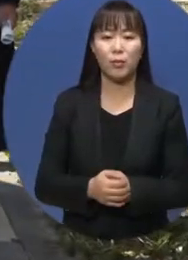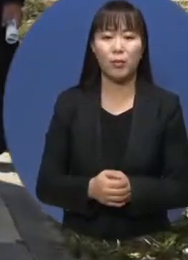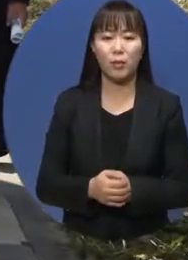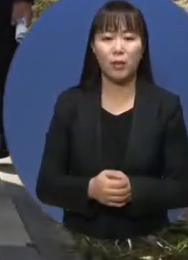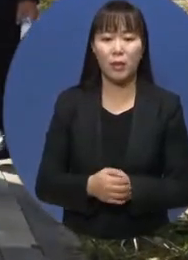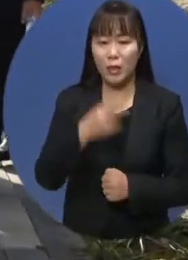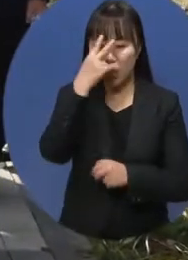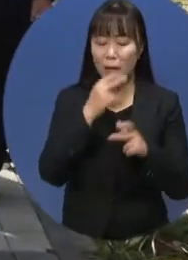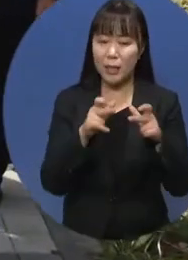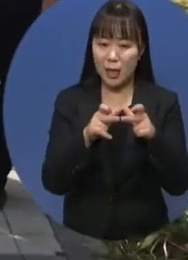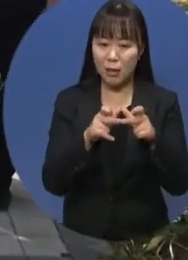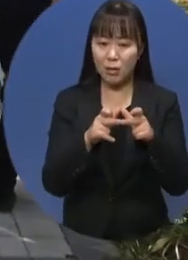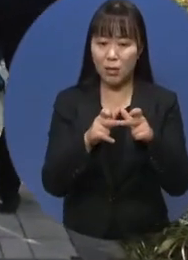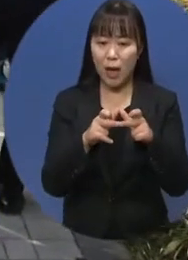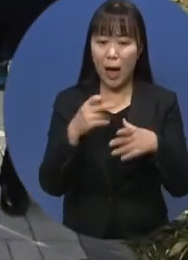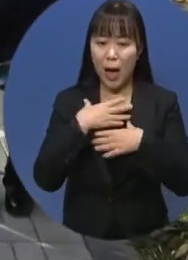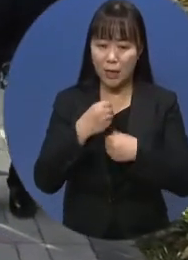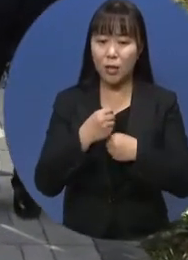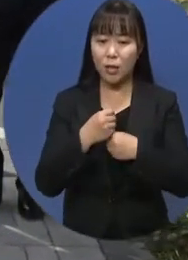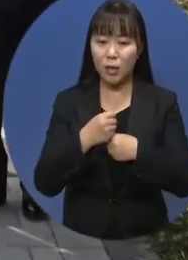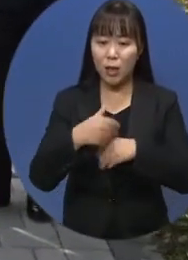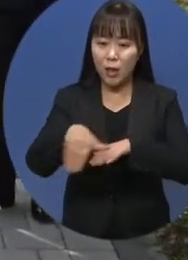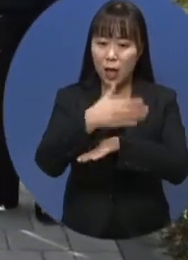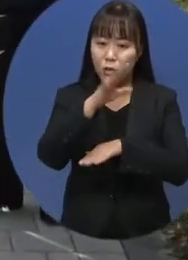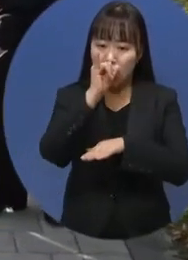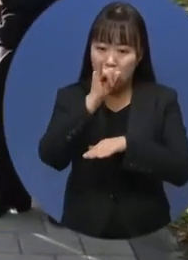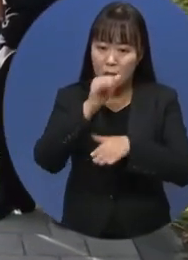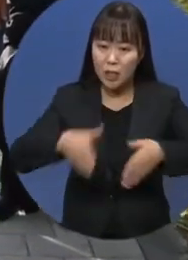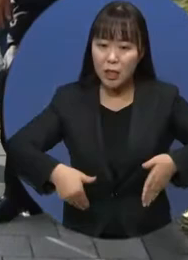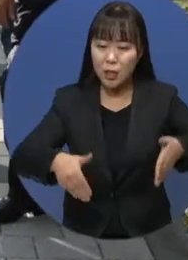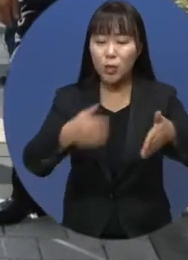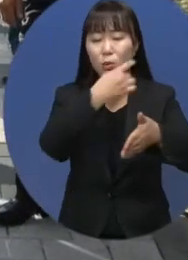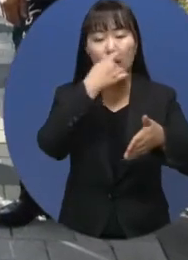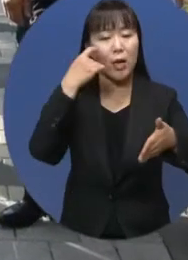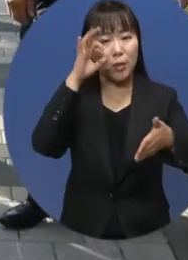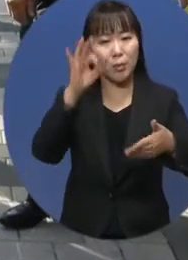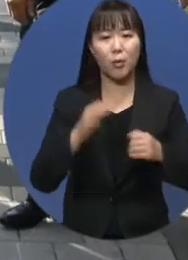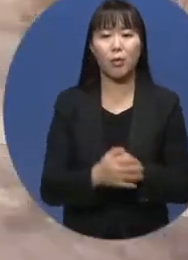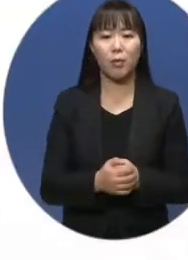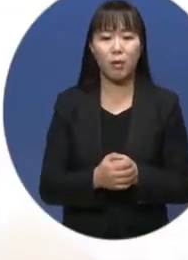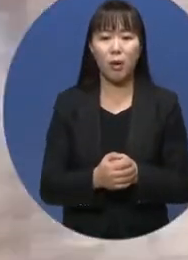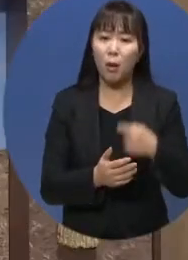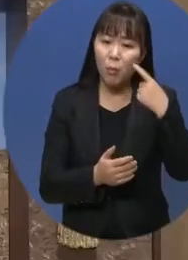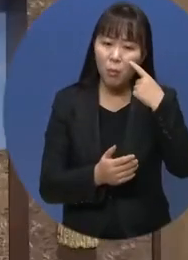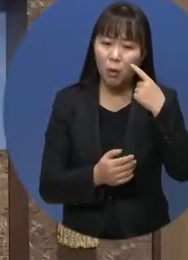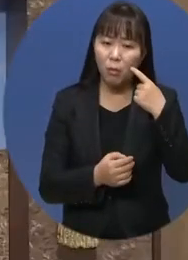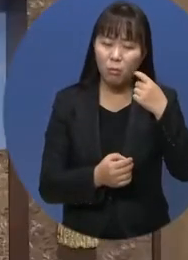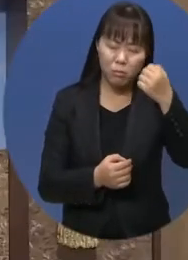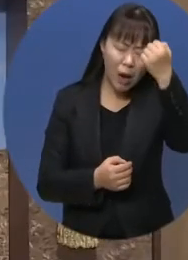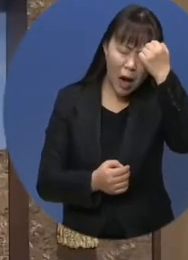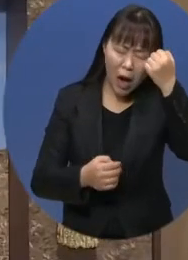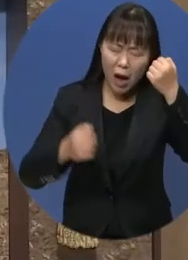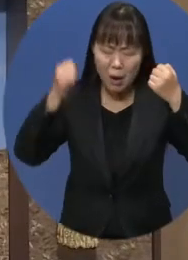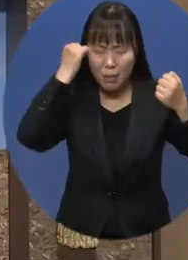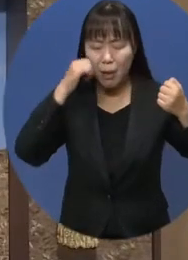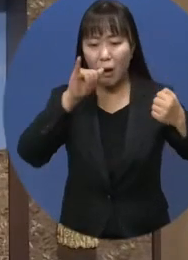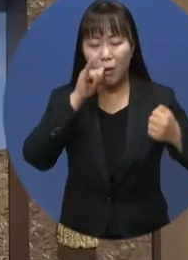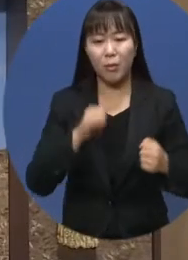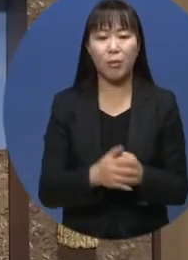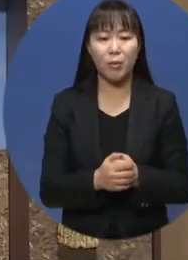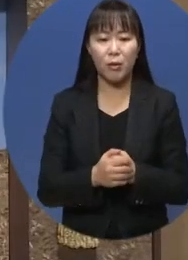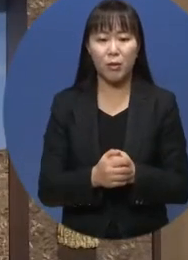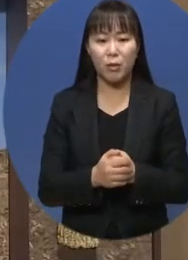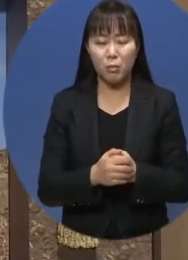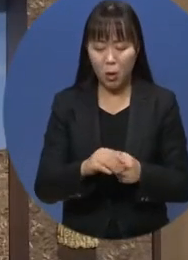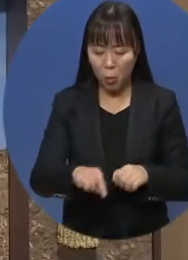시각장애인들이 제대로 안전하게 다닐 수 있는 길인가 도 점검하고 예 그럼 가다 보면 뭐가 부딪치기도 하고 어 막